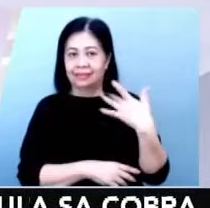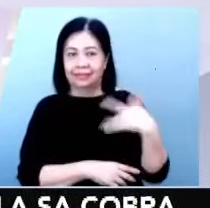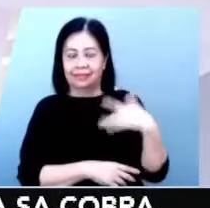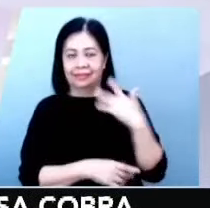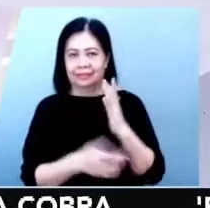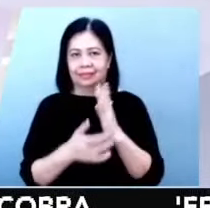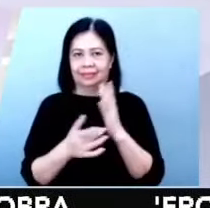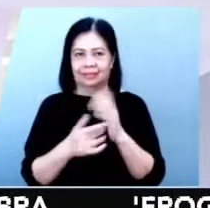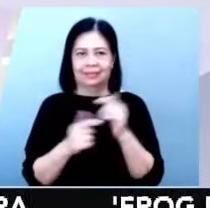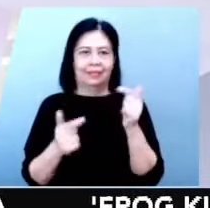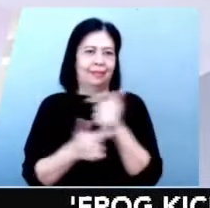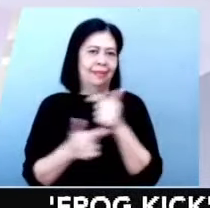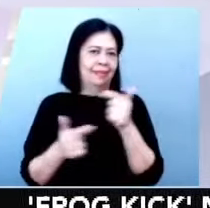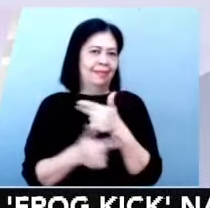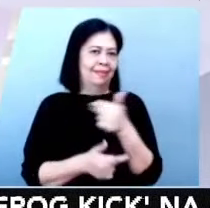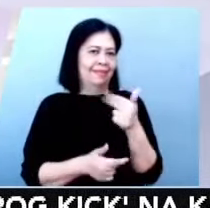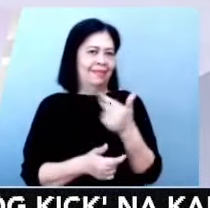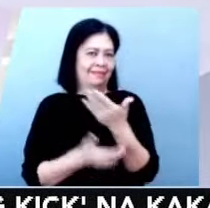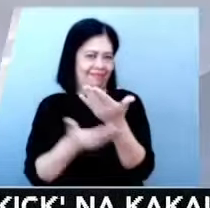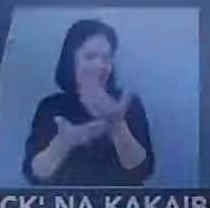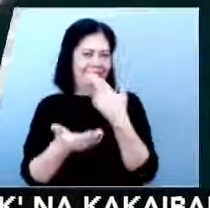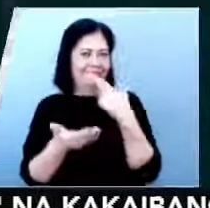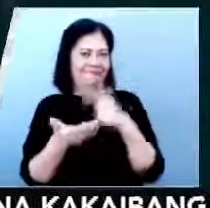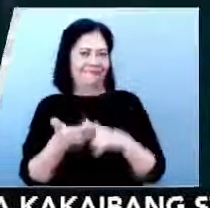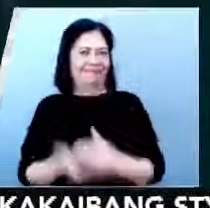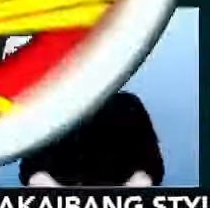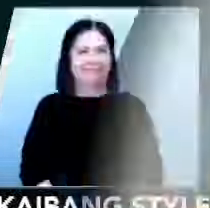sa netizen. Pusuan sa report na ito.